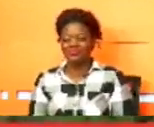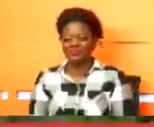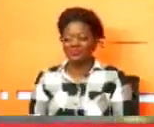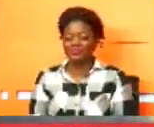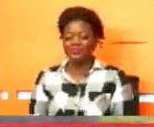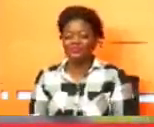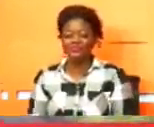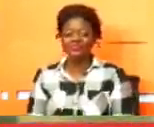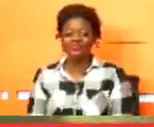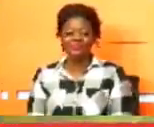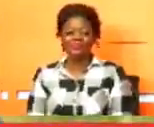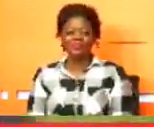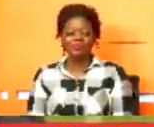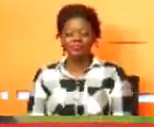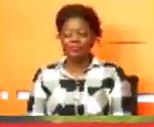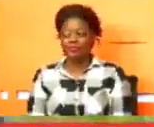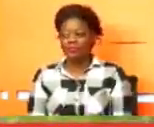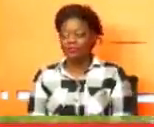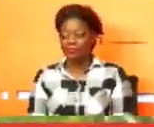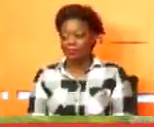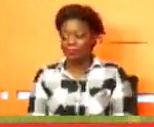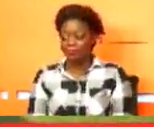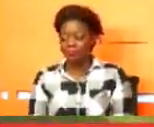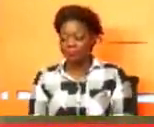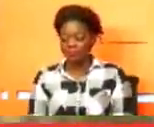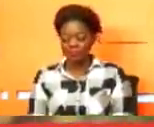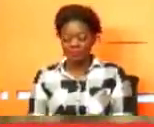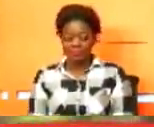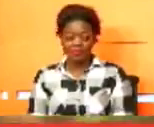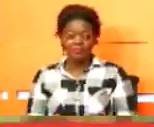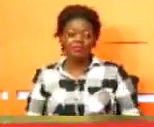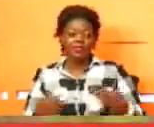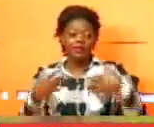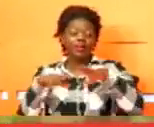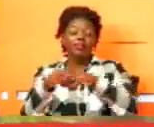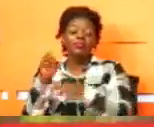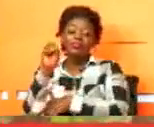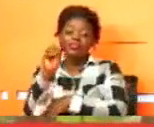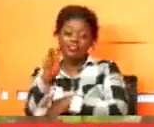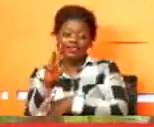kubwa. Rasu yukani hapu. Tukuki ziganyi. Ate itaka tukuki ziganyi. Isuke.